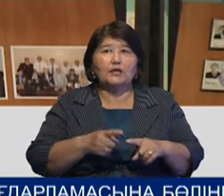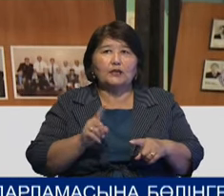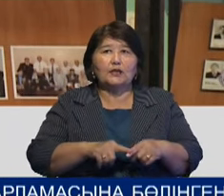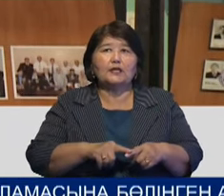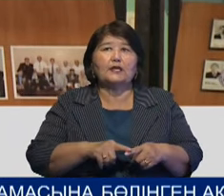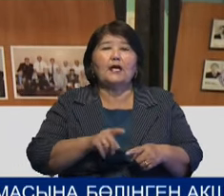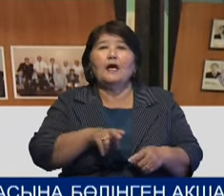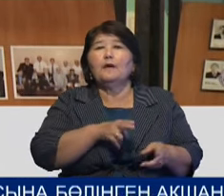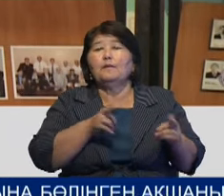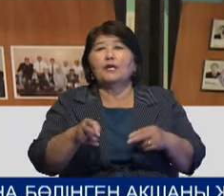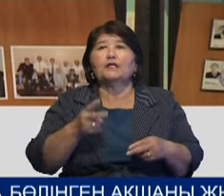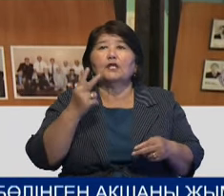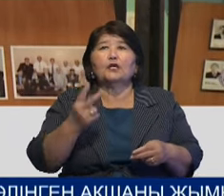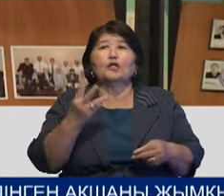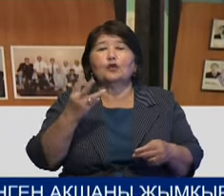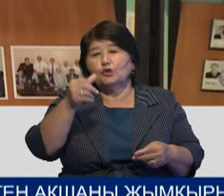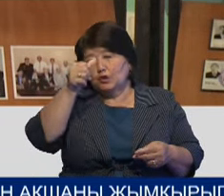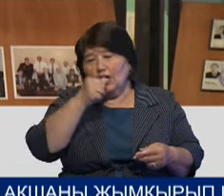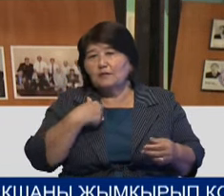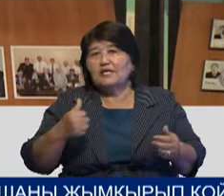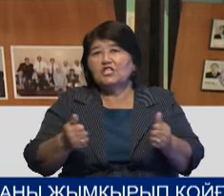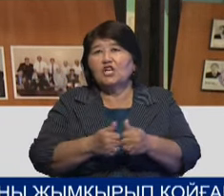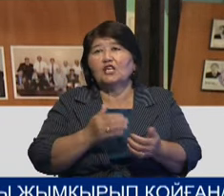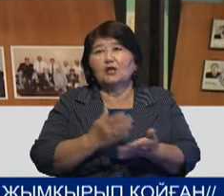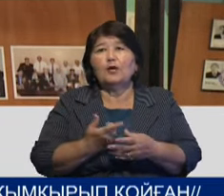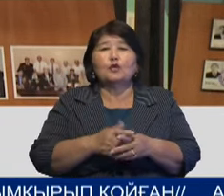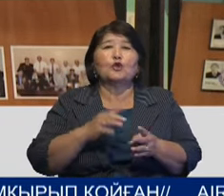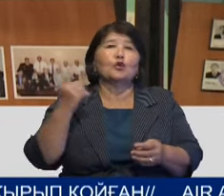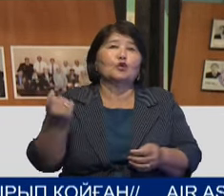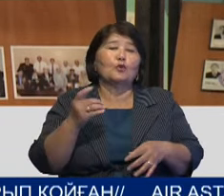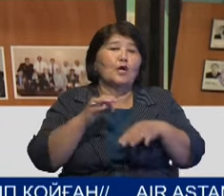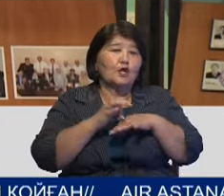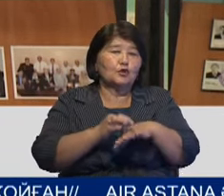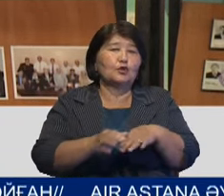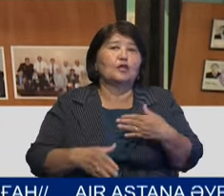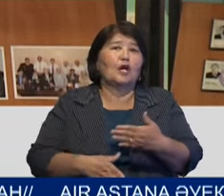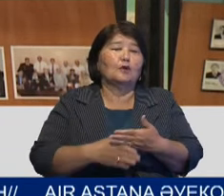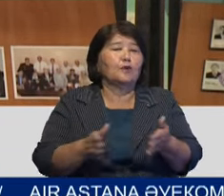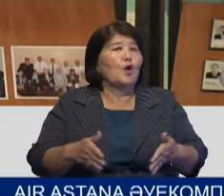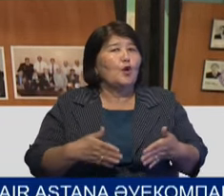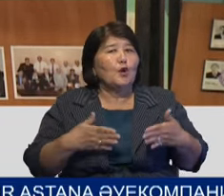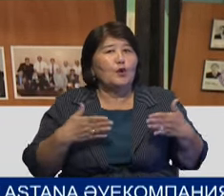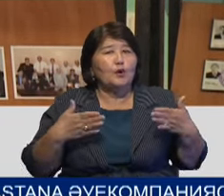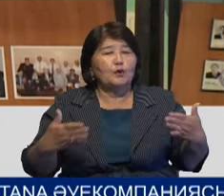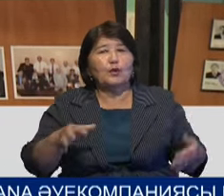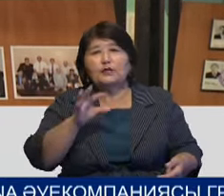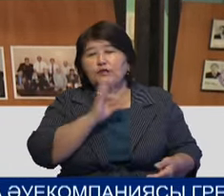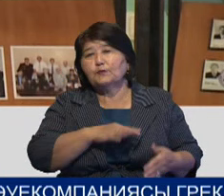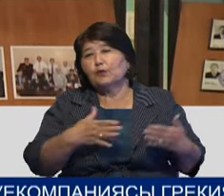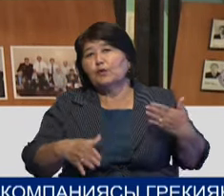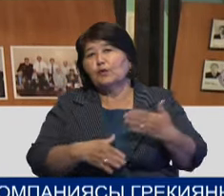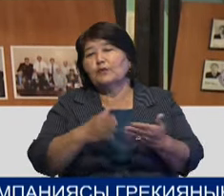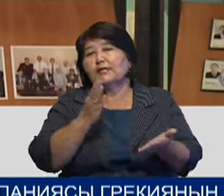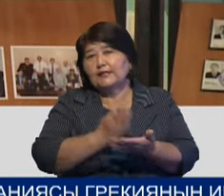деп 2-3 ай менің жанымда болып сол шаруашты сүйреп алып шығуға ол кісінің үлкен септігі, үлкен көмегі